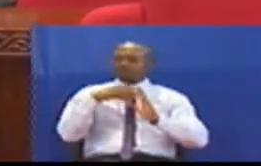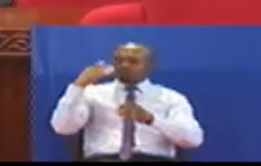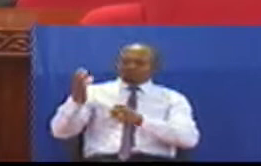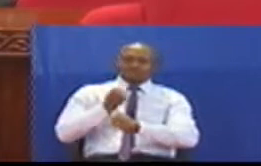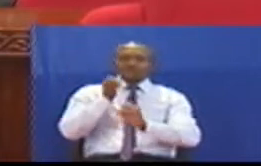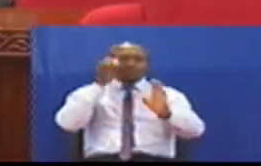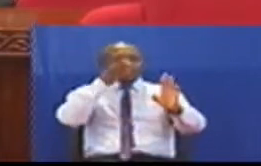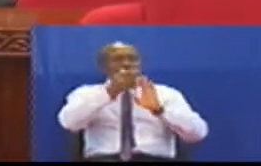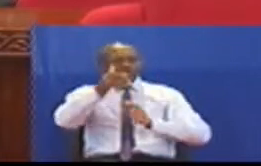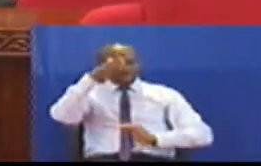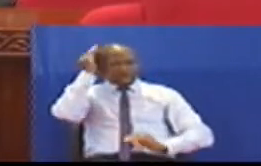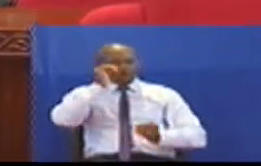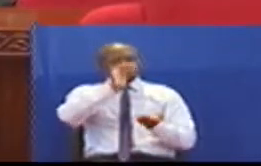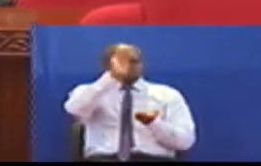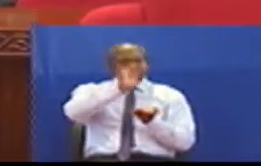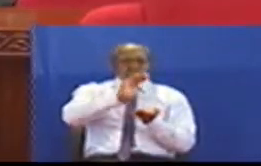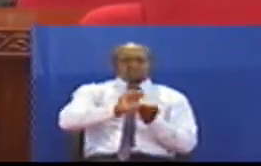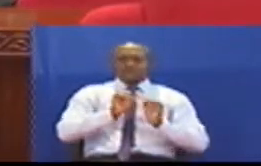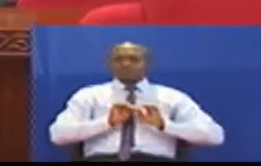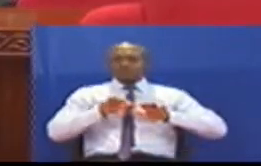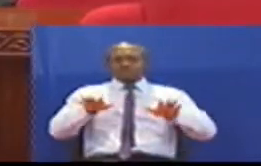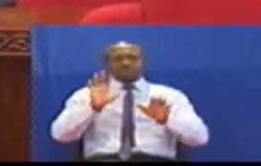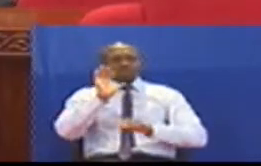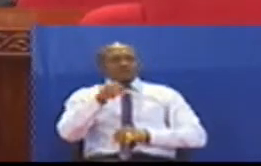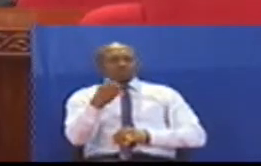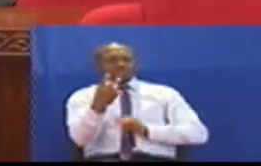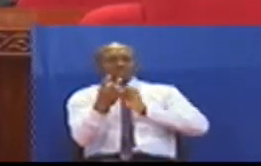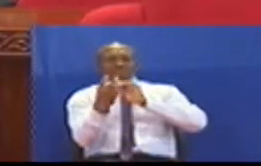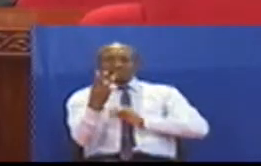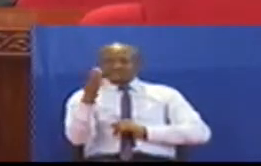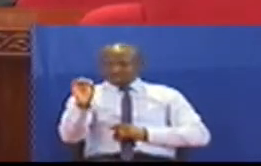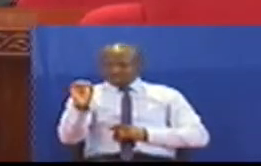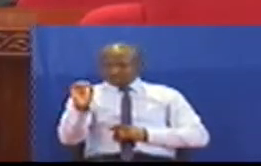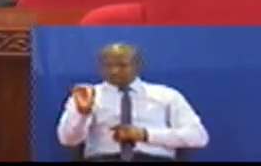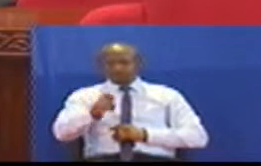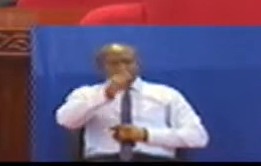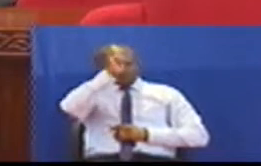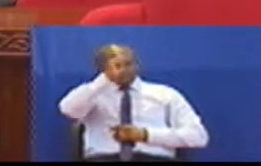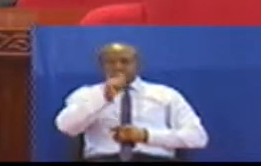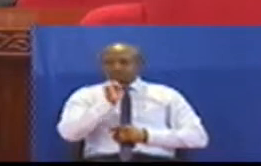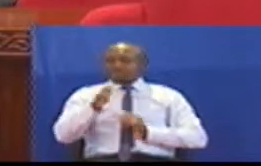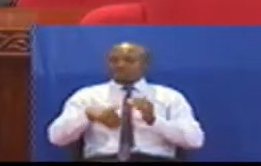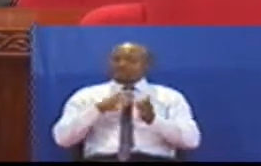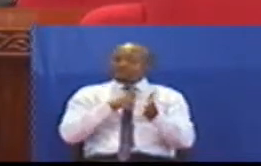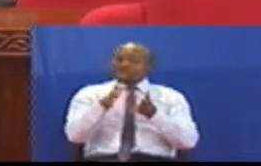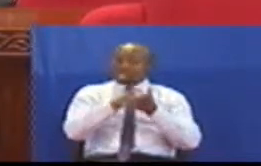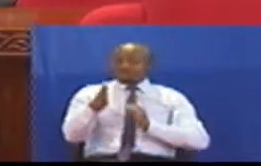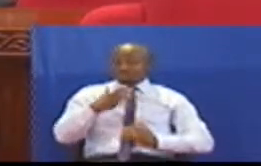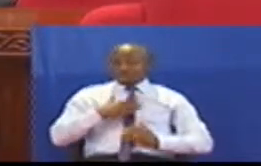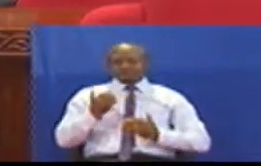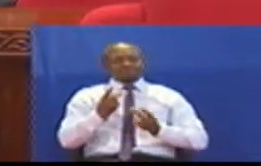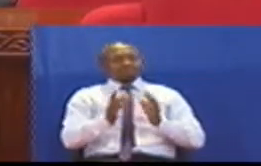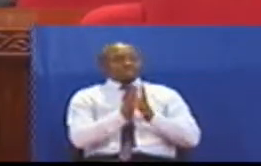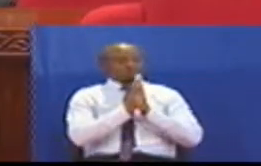serikali ya kupunguza maambukizi ifikapo 2030. Mheshimiwa Spika, baada ya maelezo hayo naomba nikushukuru